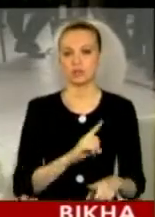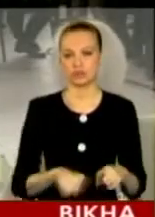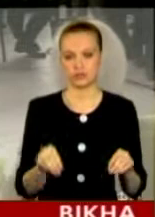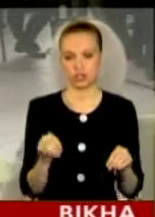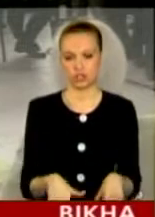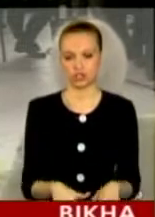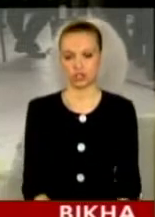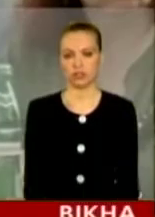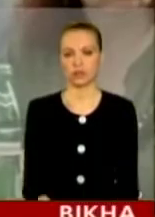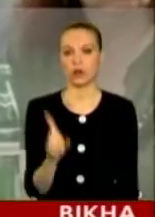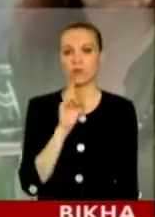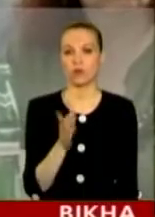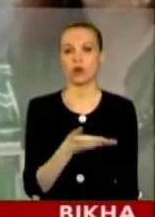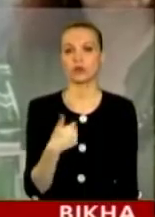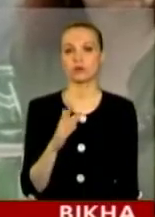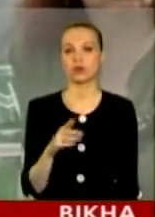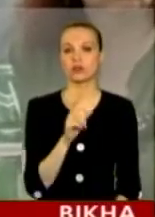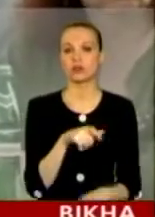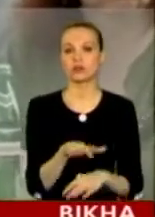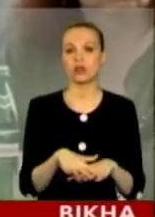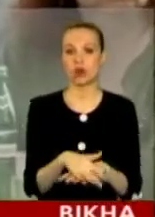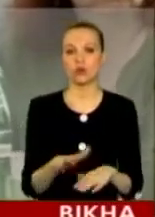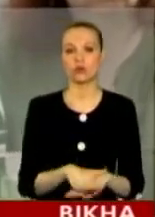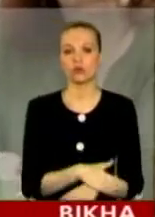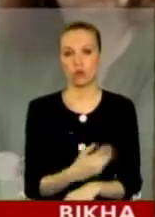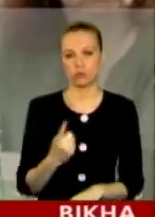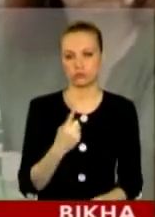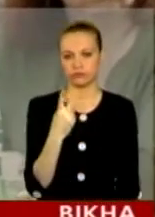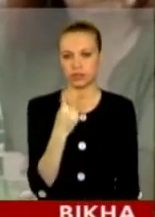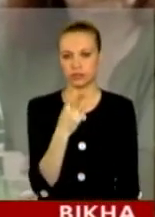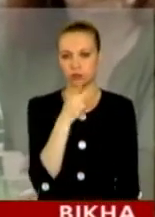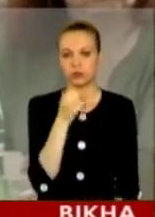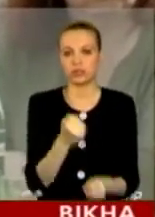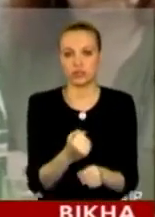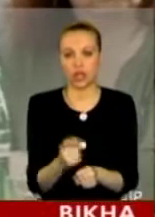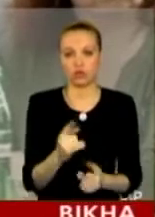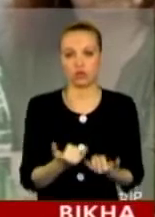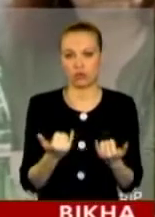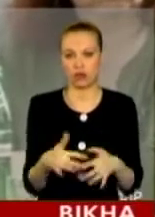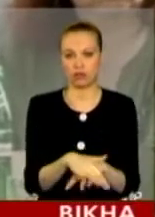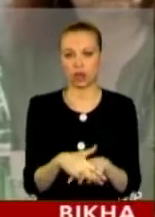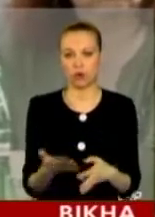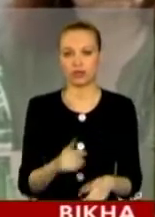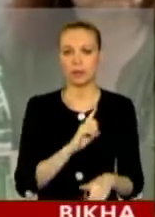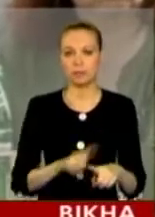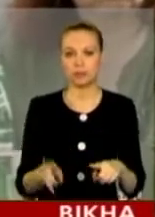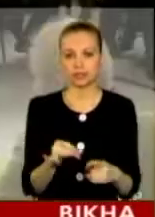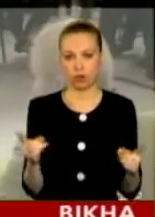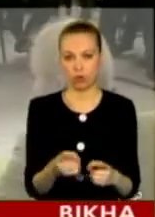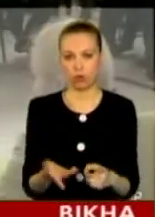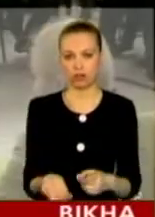рішення. Народ довго і трудно терпів уже 23 роки. Зробіть щось для народу швидко і